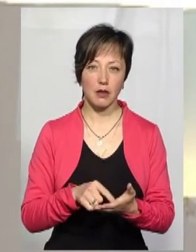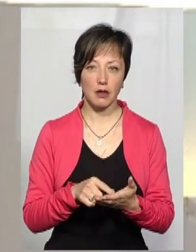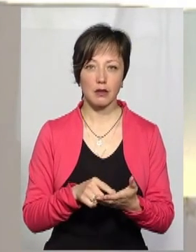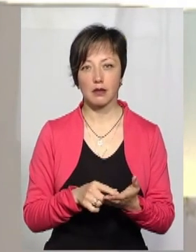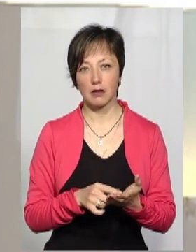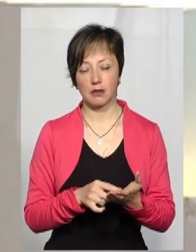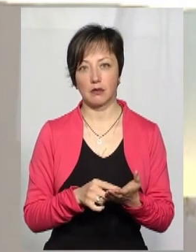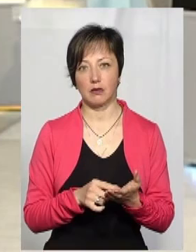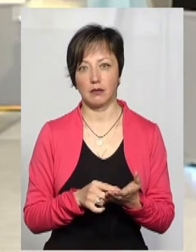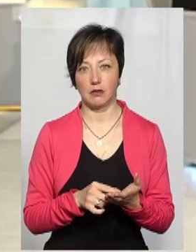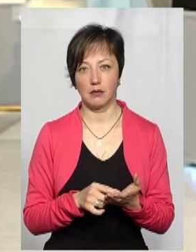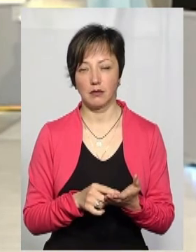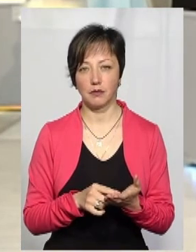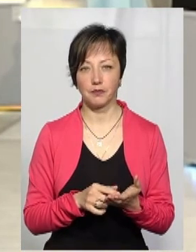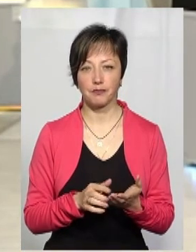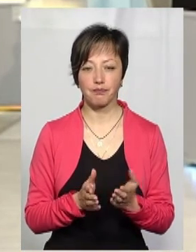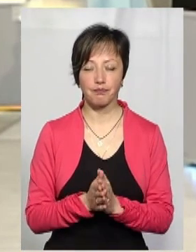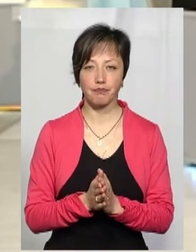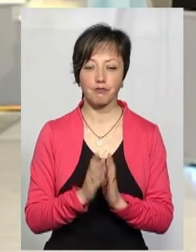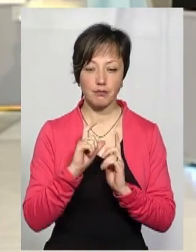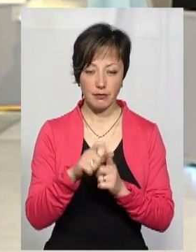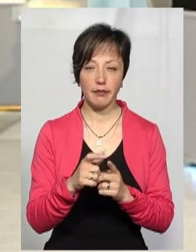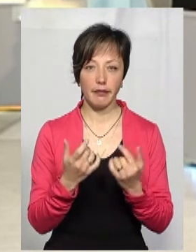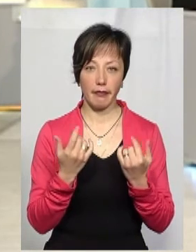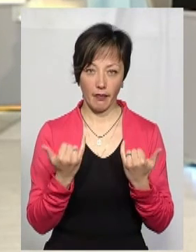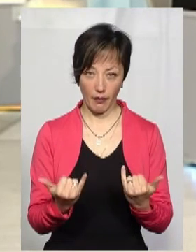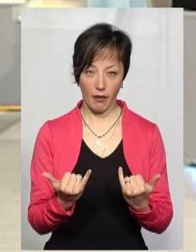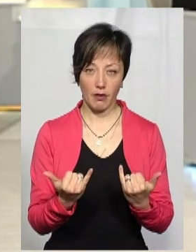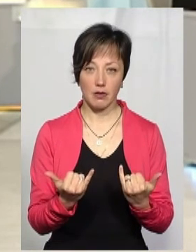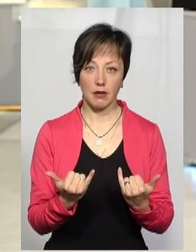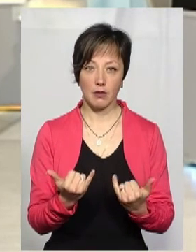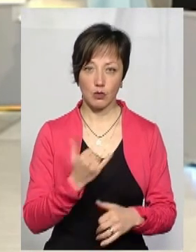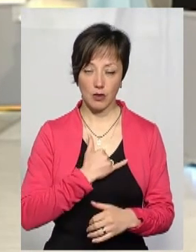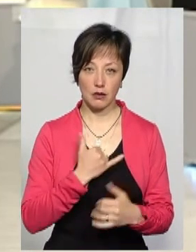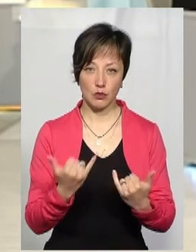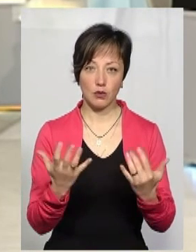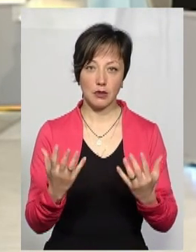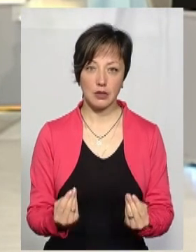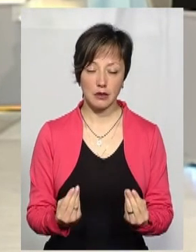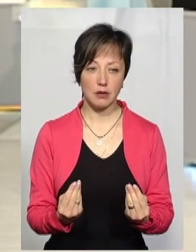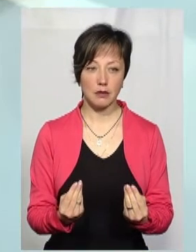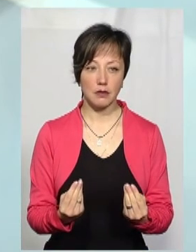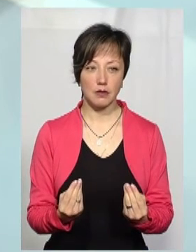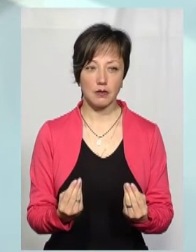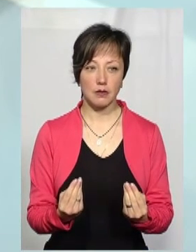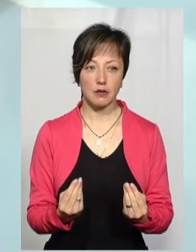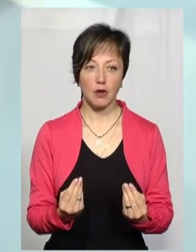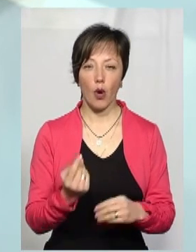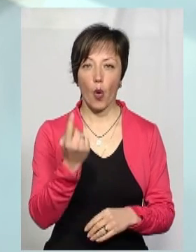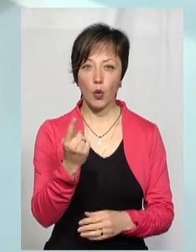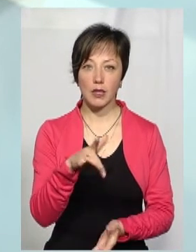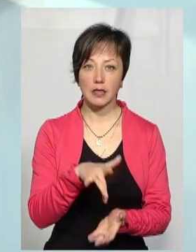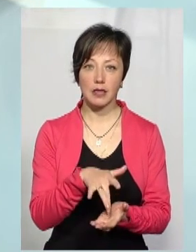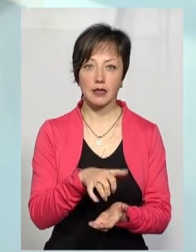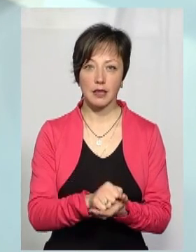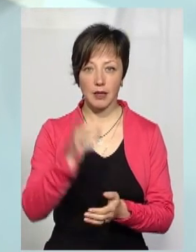питання? Ну, дивіться, в нас на сьогоднішній день, якби після реорганізації, в нас один центр